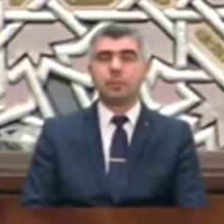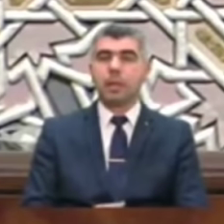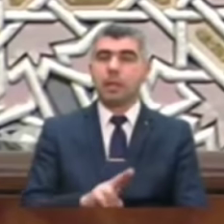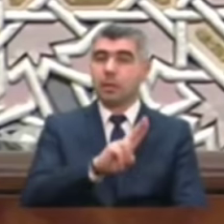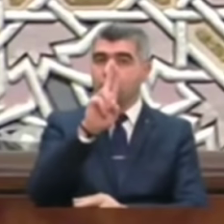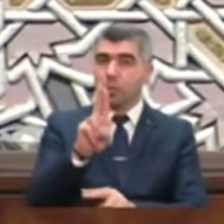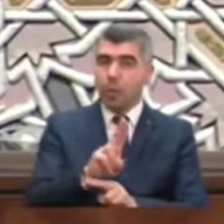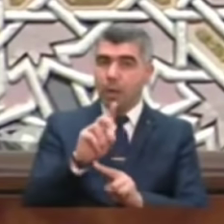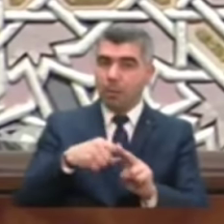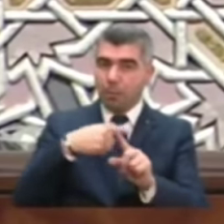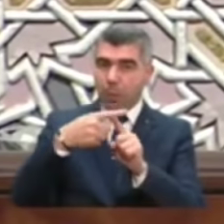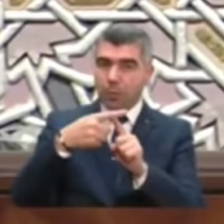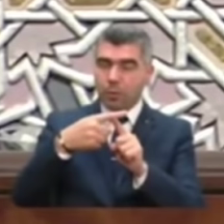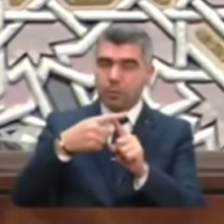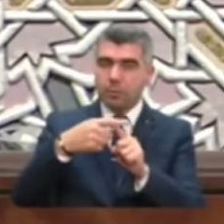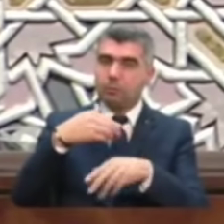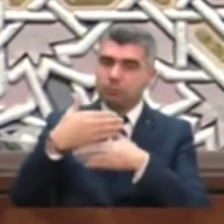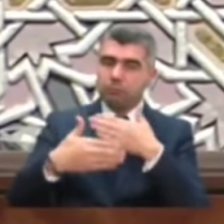التعقيب